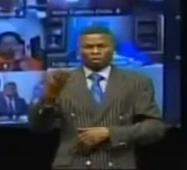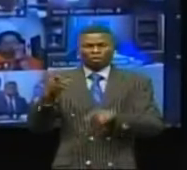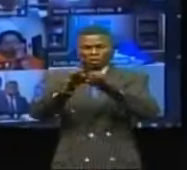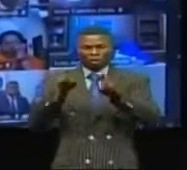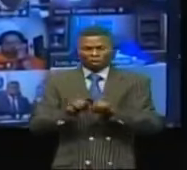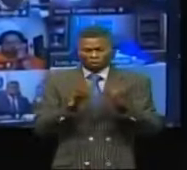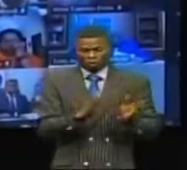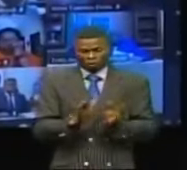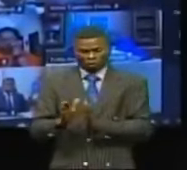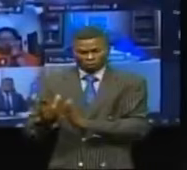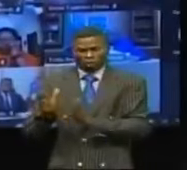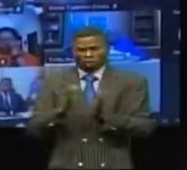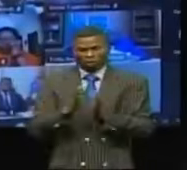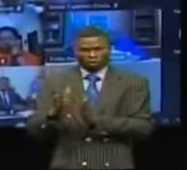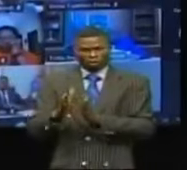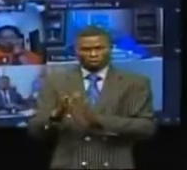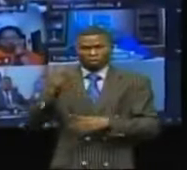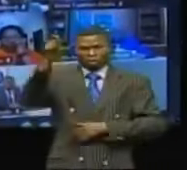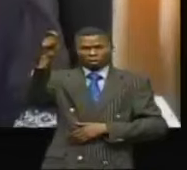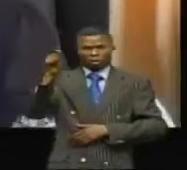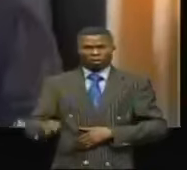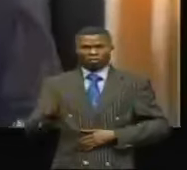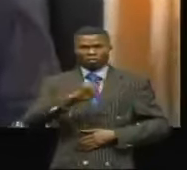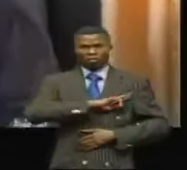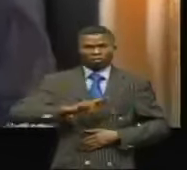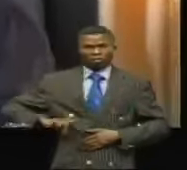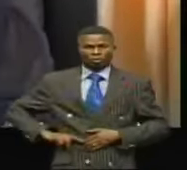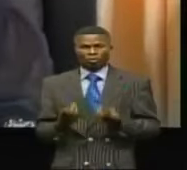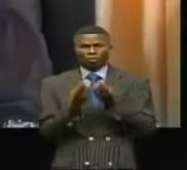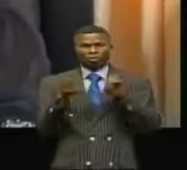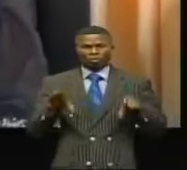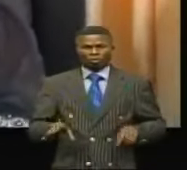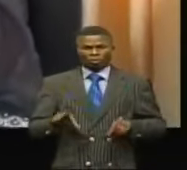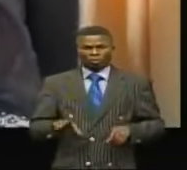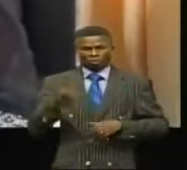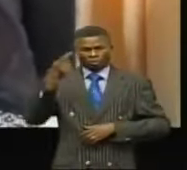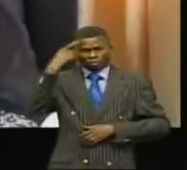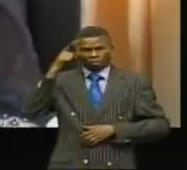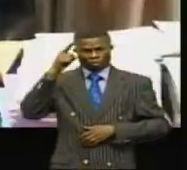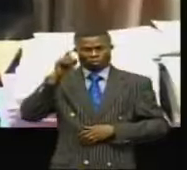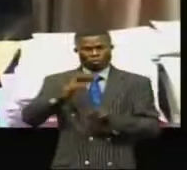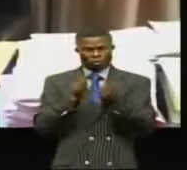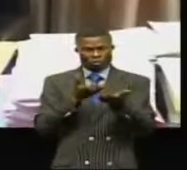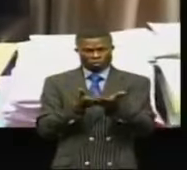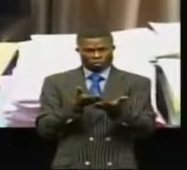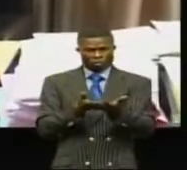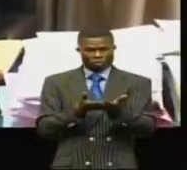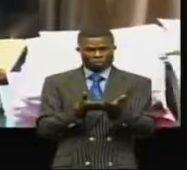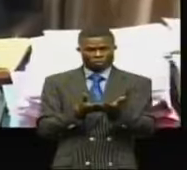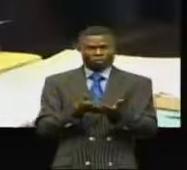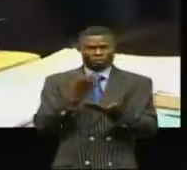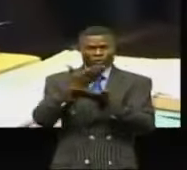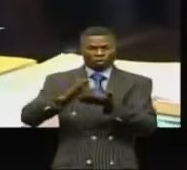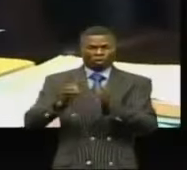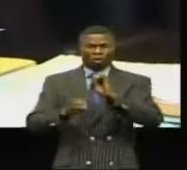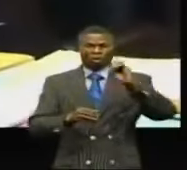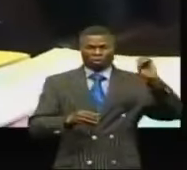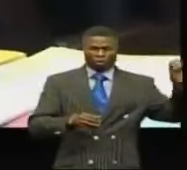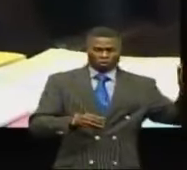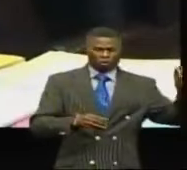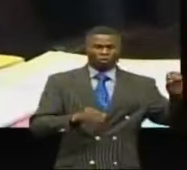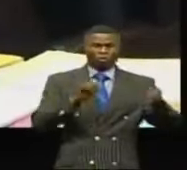dispositions prises par les forces armées de la République démocratique du Congo pour les contenir. À l'ouest, la situation